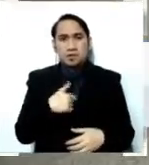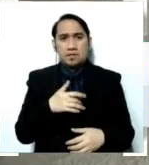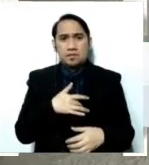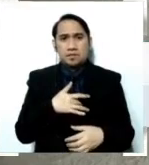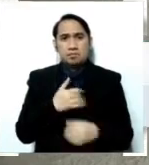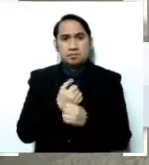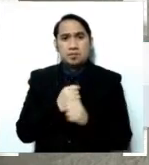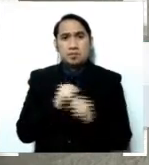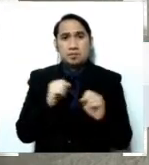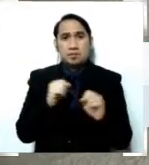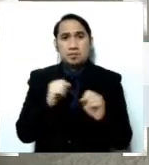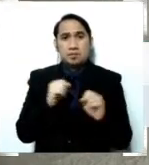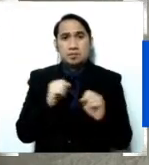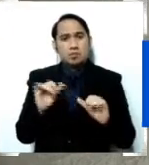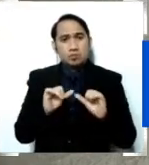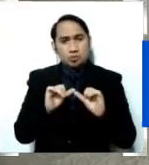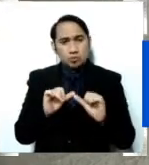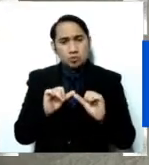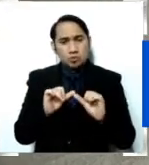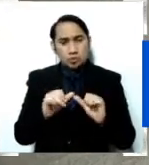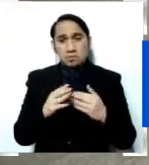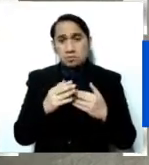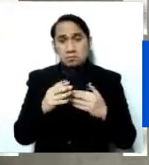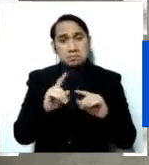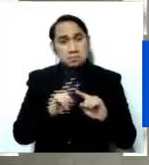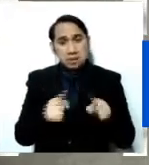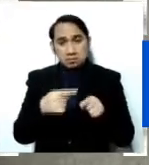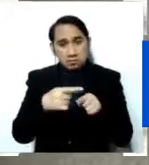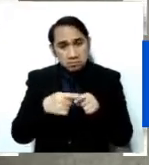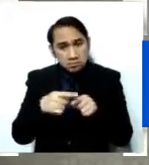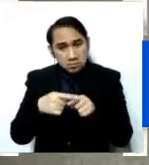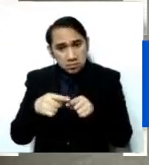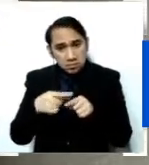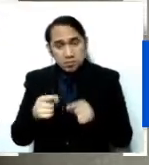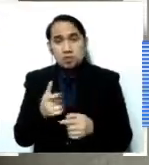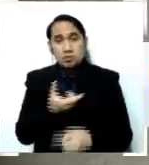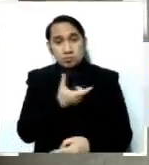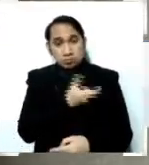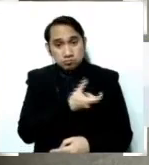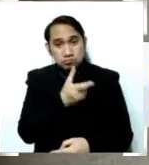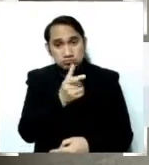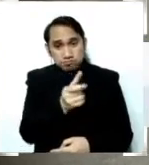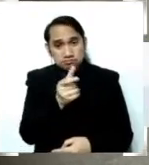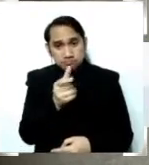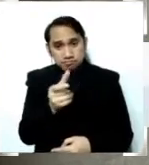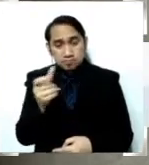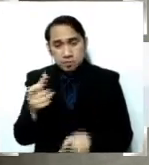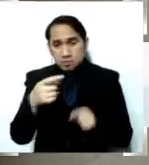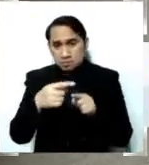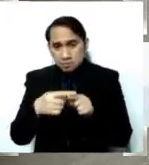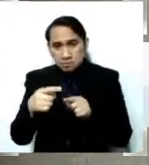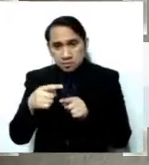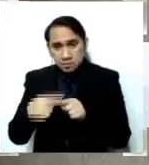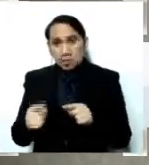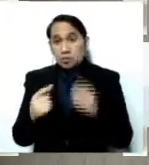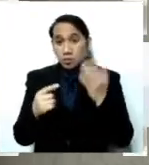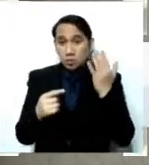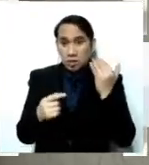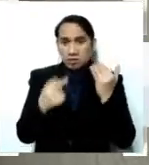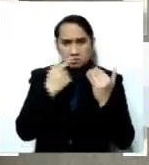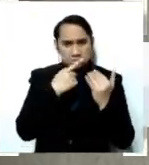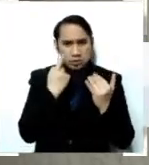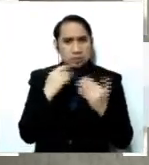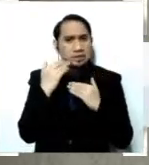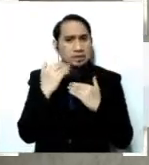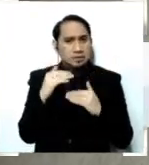ngunit paunti-unti ang nababakunahan natin ngayon. Ito dahil na rin sa napakalimitadong supply